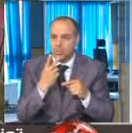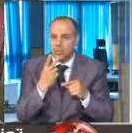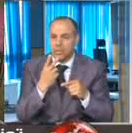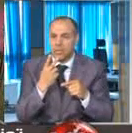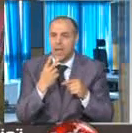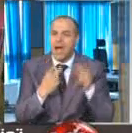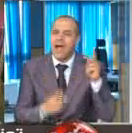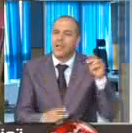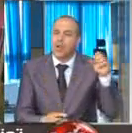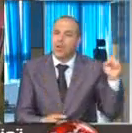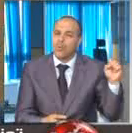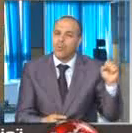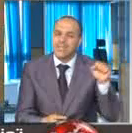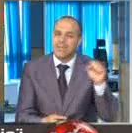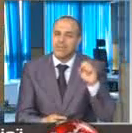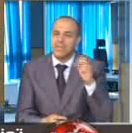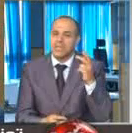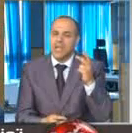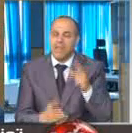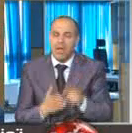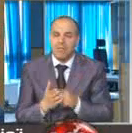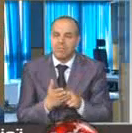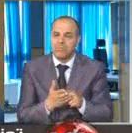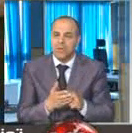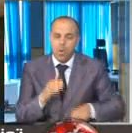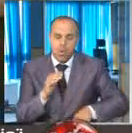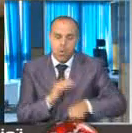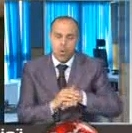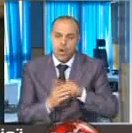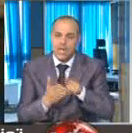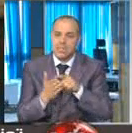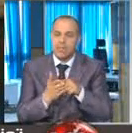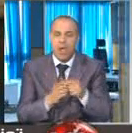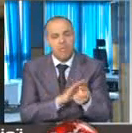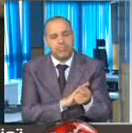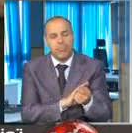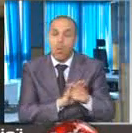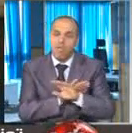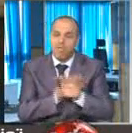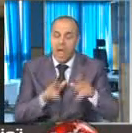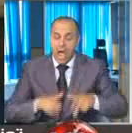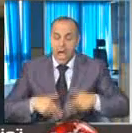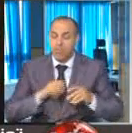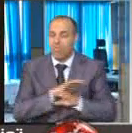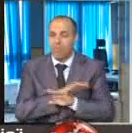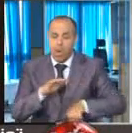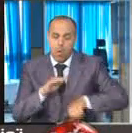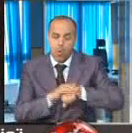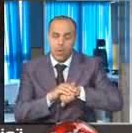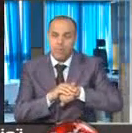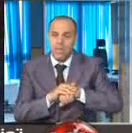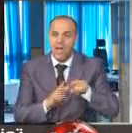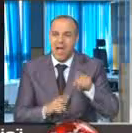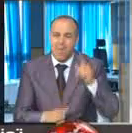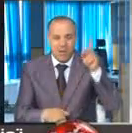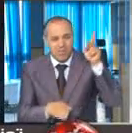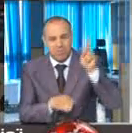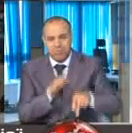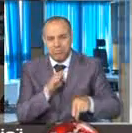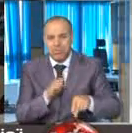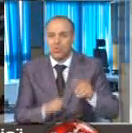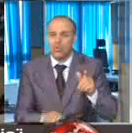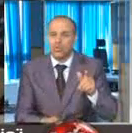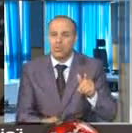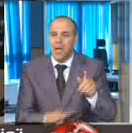اللاعبين خالد القربي وسيف العكرمي وقيس العمدوني من ممارسة أي نشاط رياضي مدى الحياة على خلفية الاعتداء بالعنف